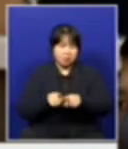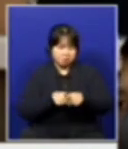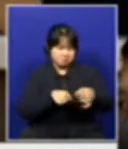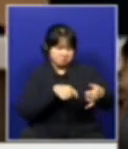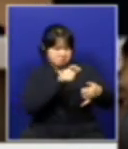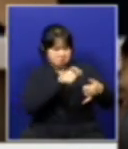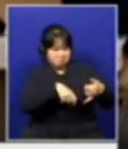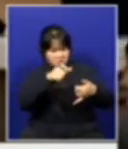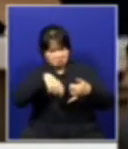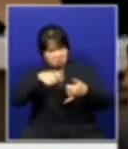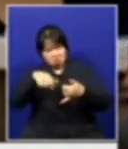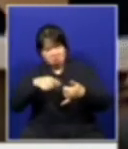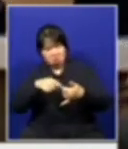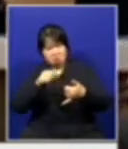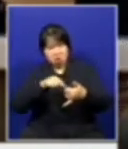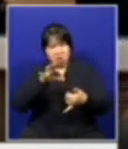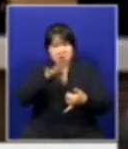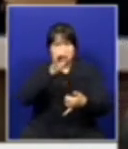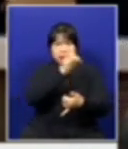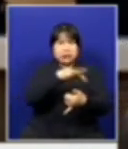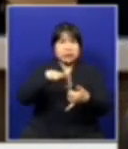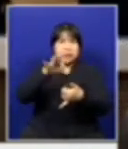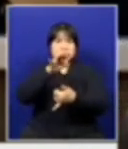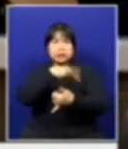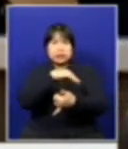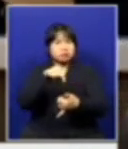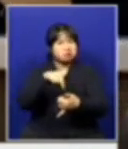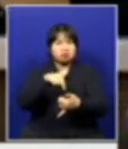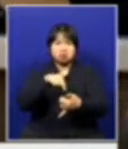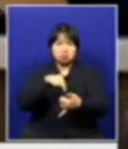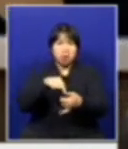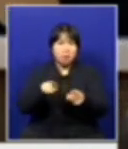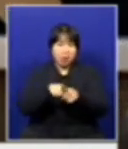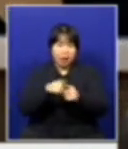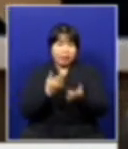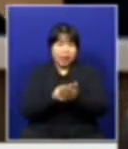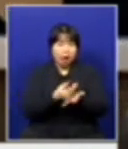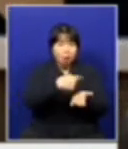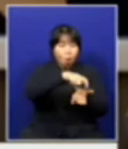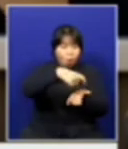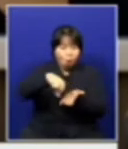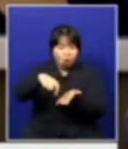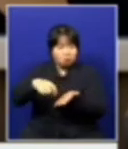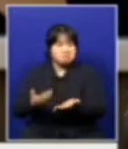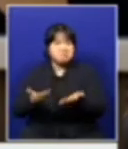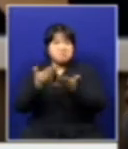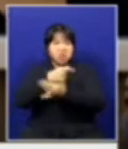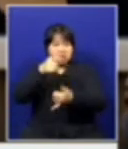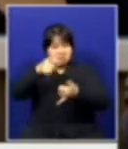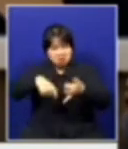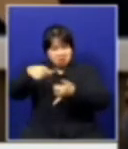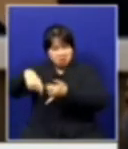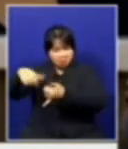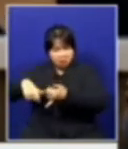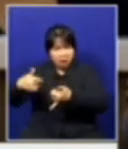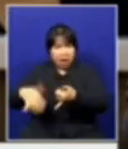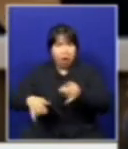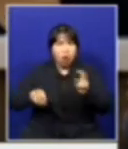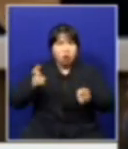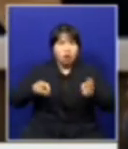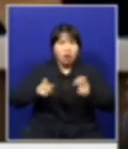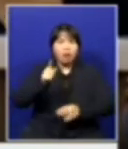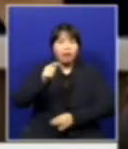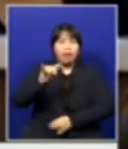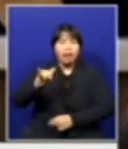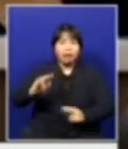ราต้องทิ้งคุณนะฮะเปลี่ยนวิธีการแจกเงินเป็นการตัดคนออกนะฮะโดยใช้ AI ของกระทรวงการคลังซึ่